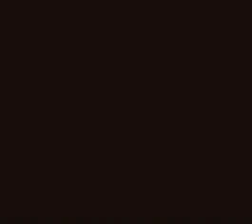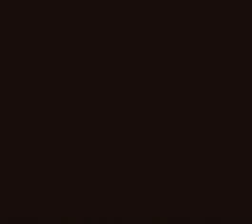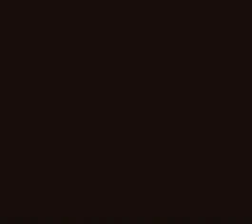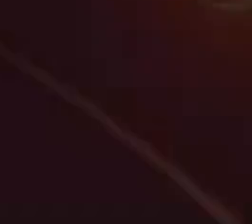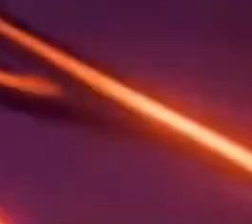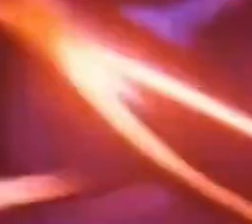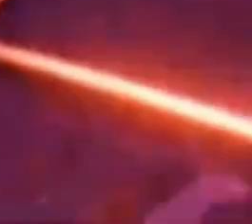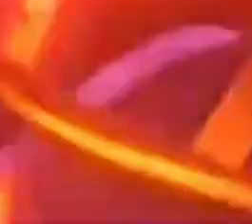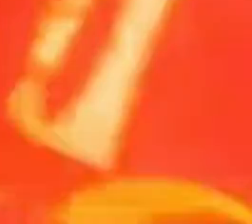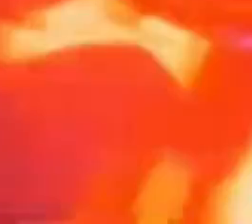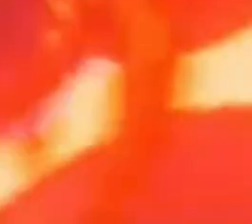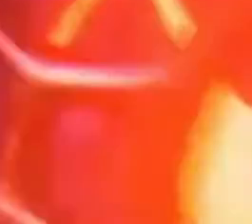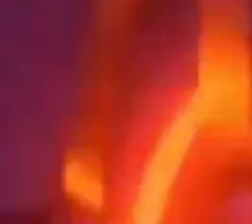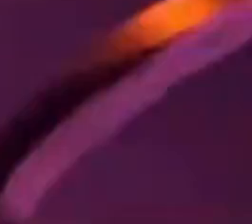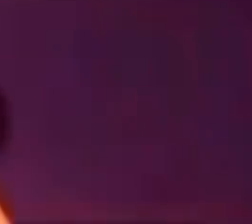S V K K